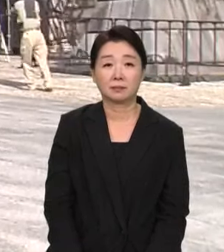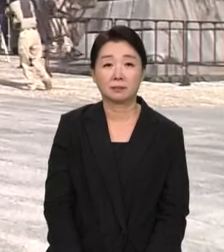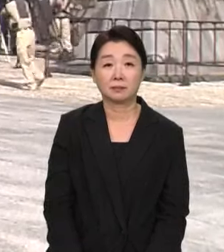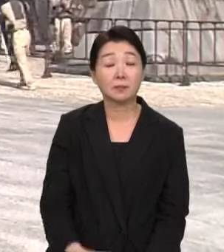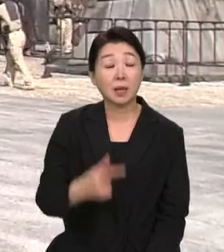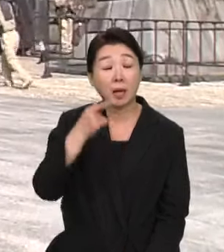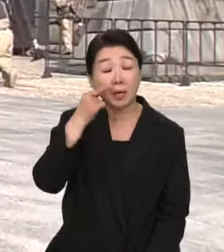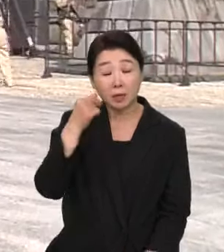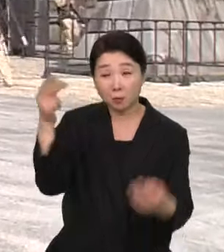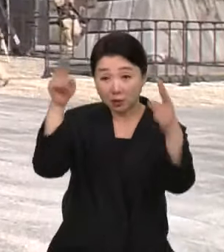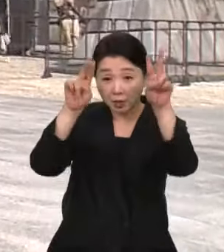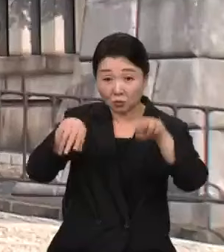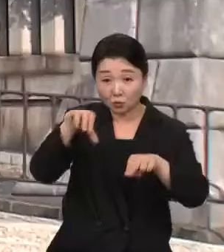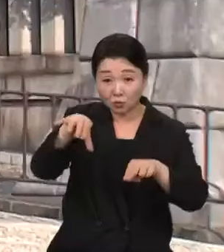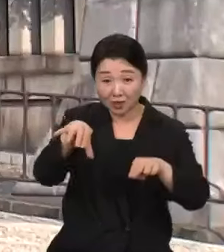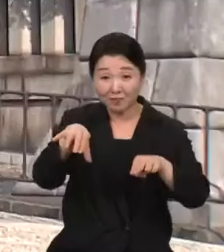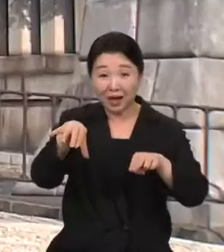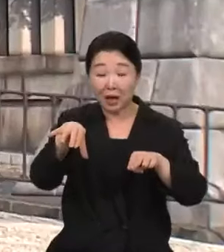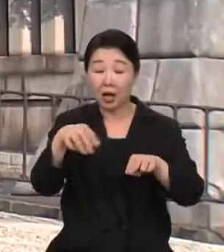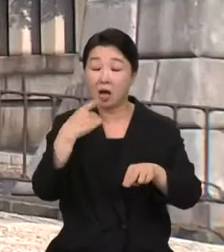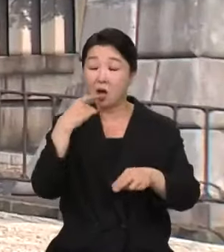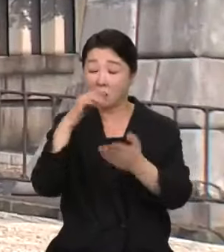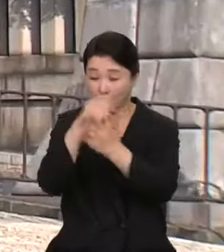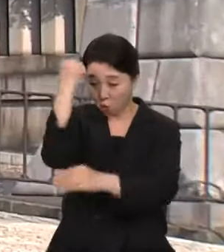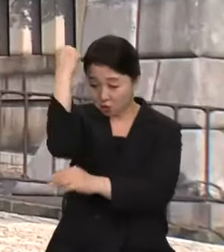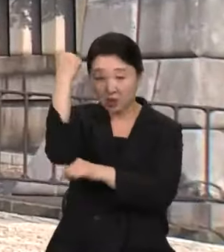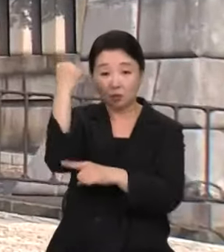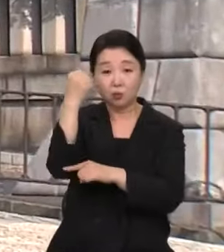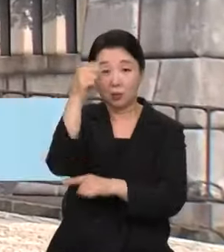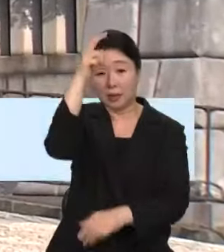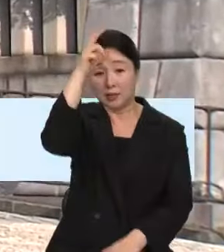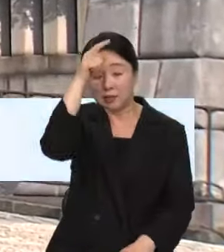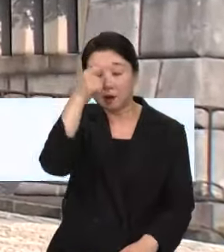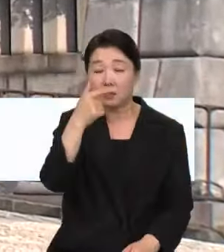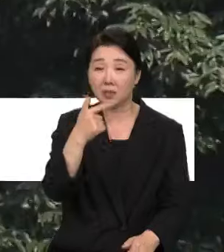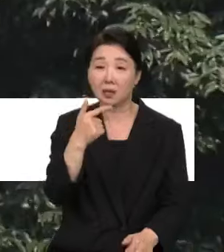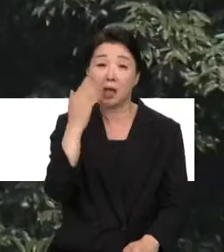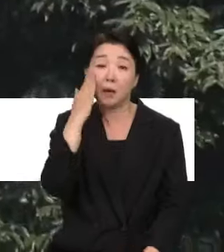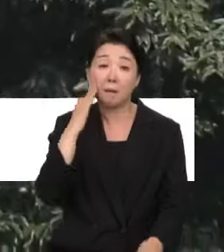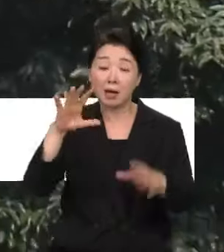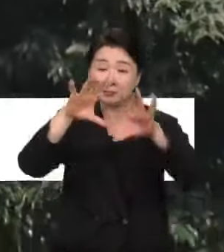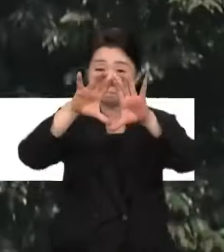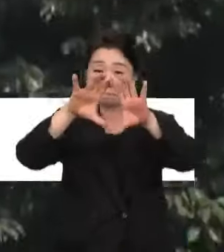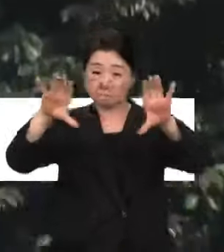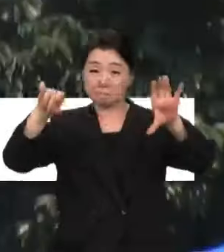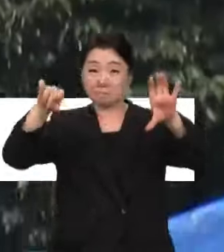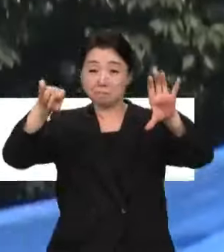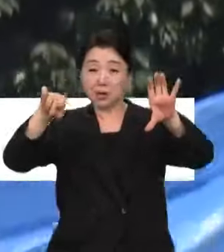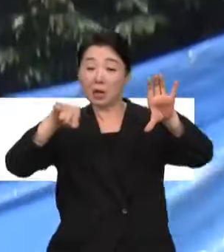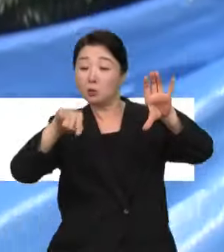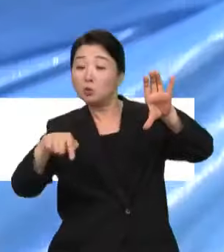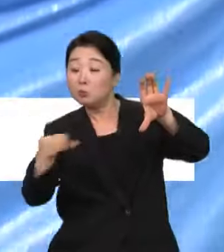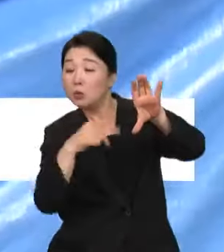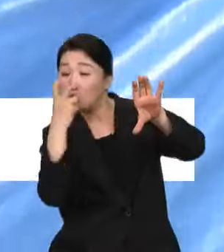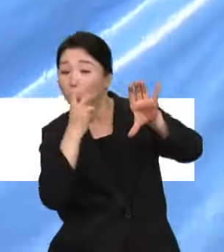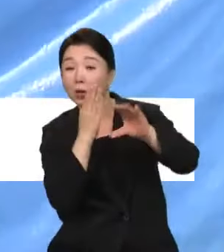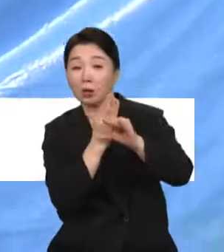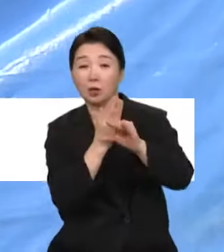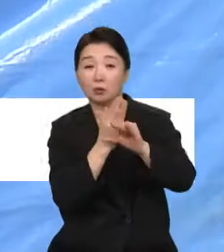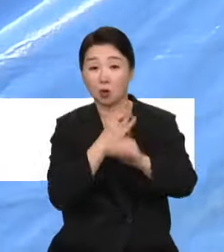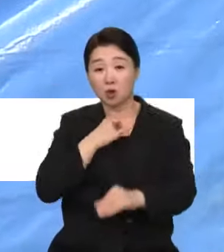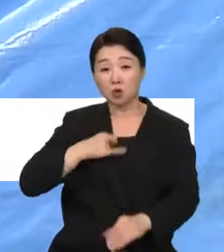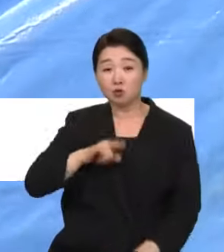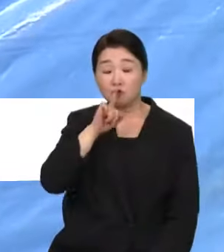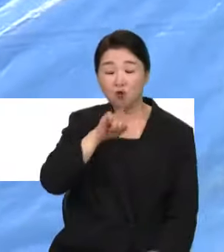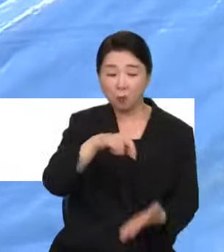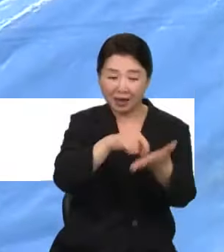일본 야스쿠니 신사 입구에 있는 돌기둥. 경찰이 파란 천막을 치고 주변에서 조사를 진행하고 있습니다. 중국어로